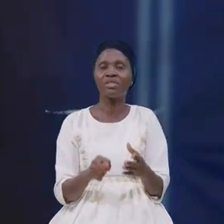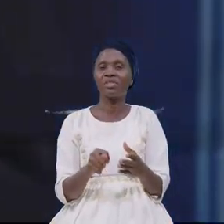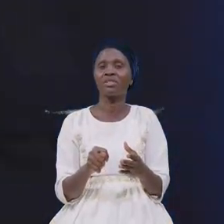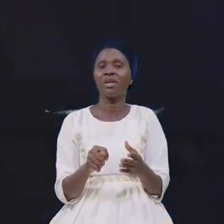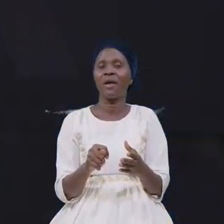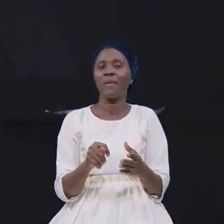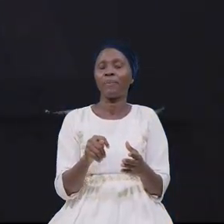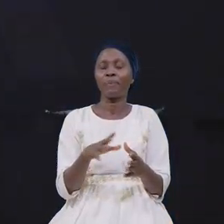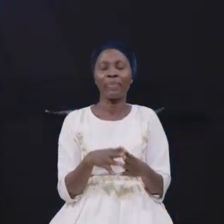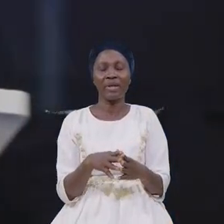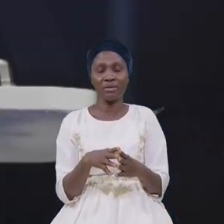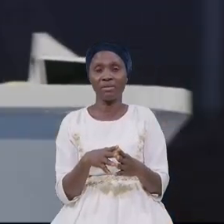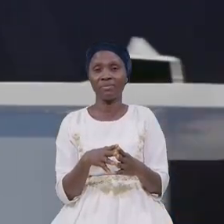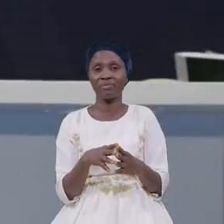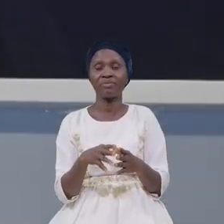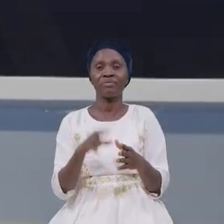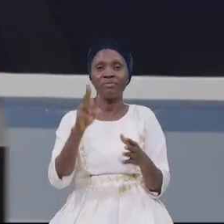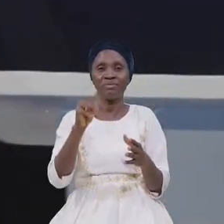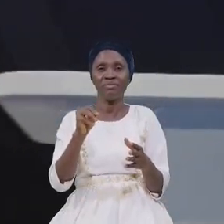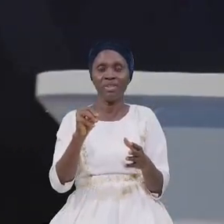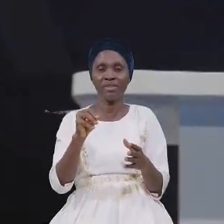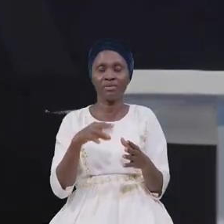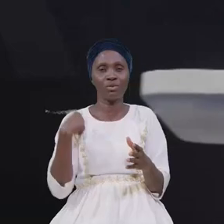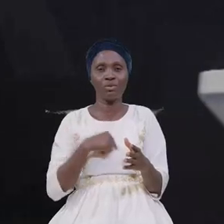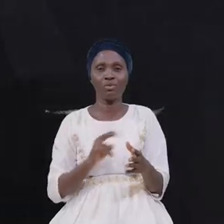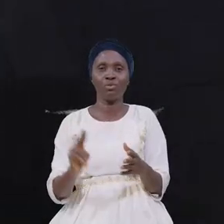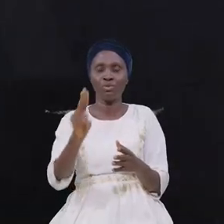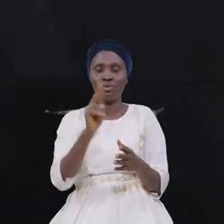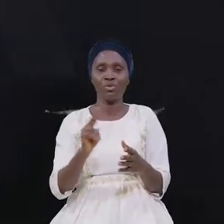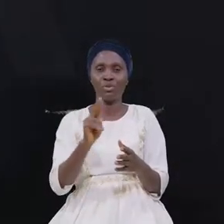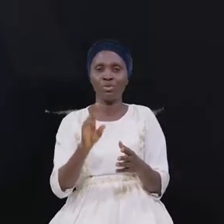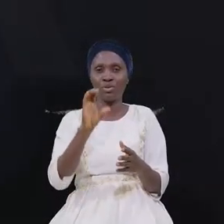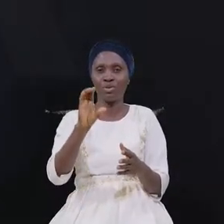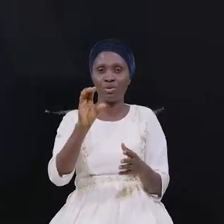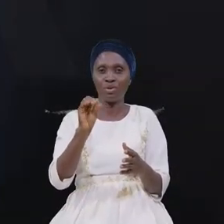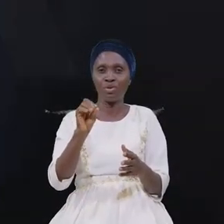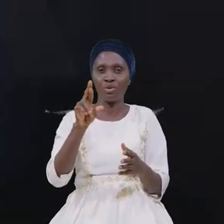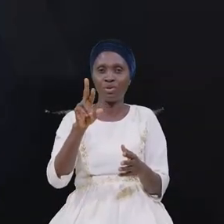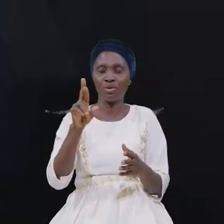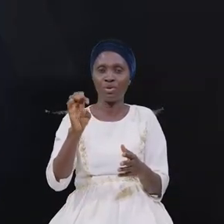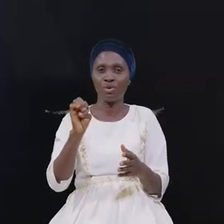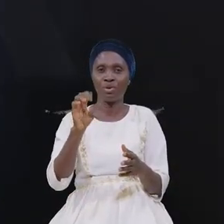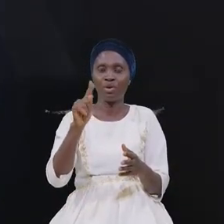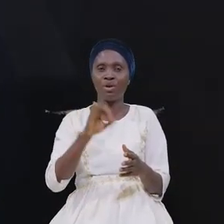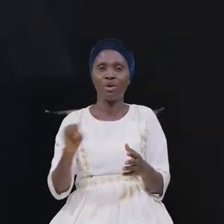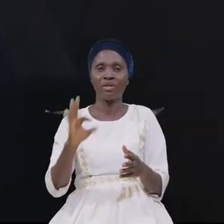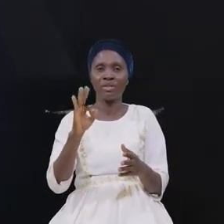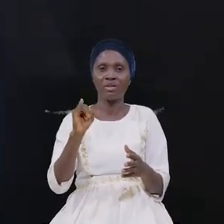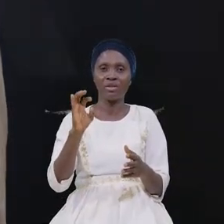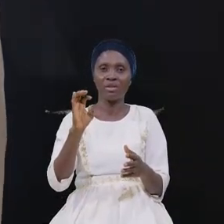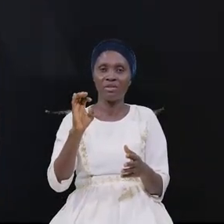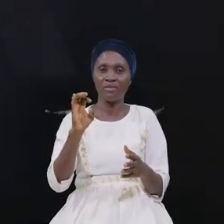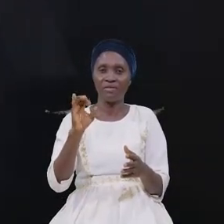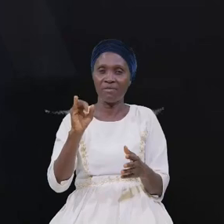on a commencé d'abord avec l'encrier et l'encre, et puis avec la